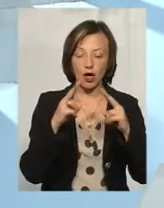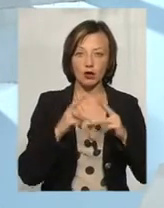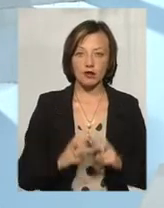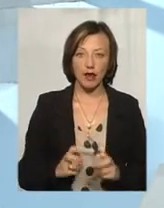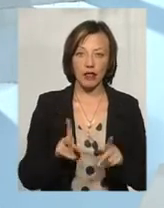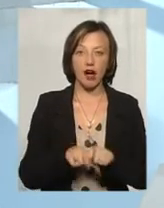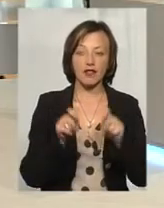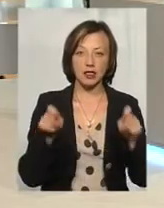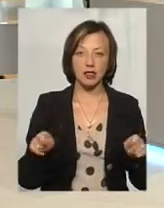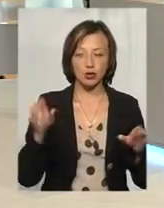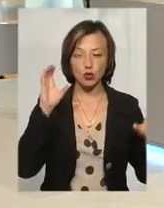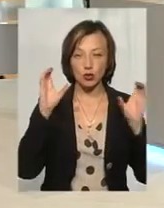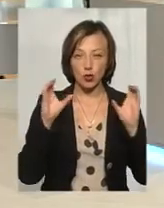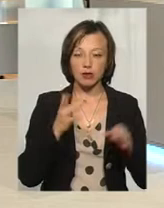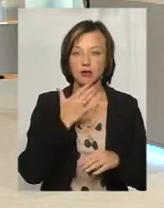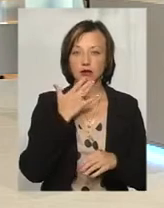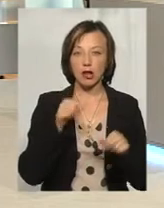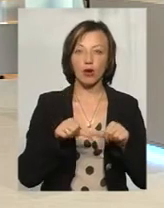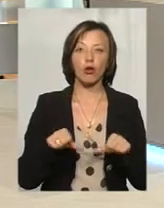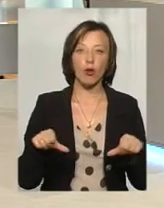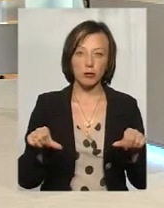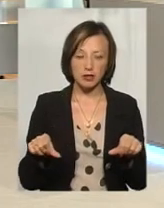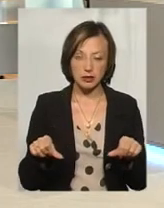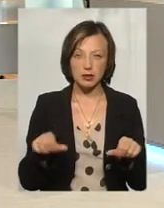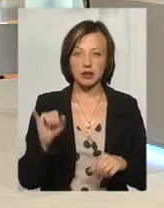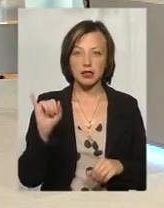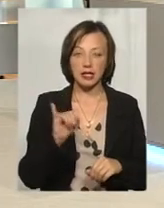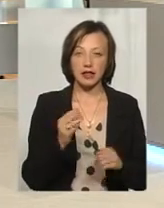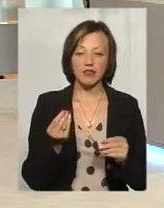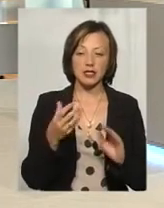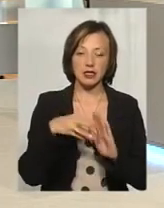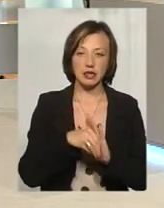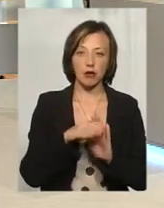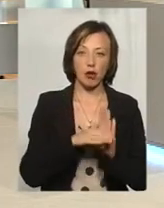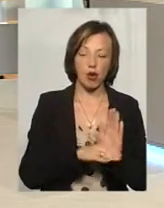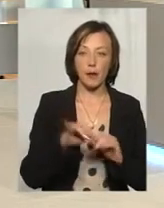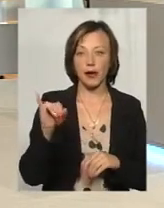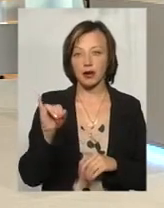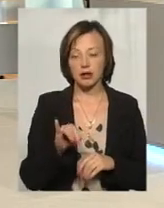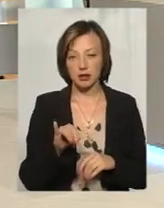на відкритому слуханні Національної комісії і інвестиційна програма, і